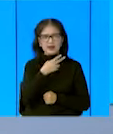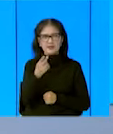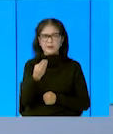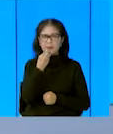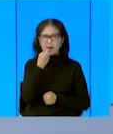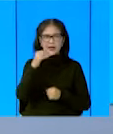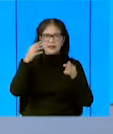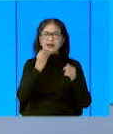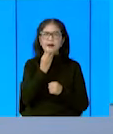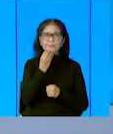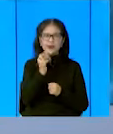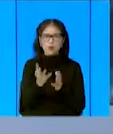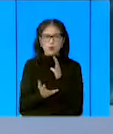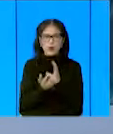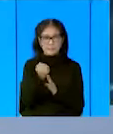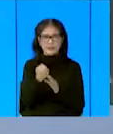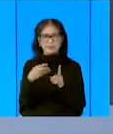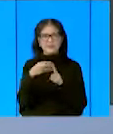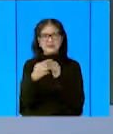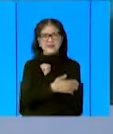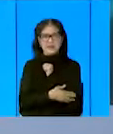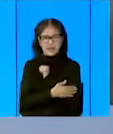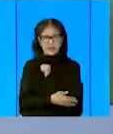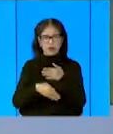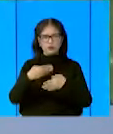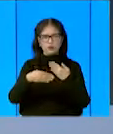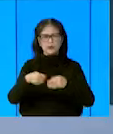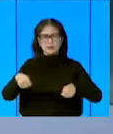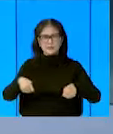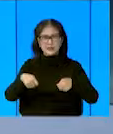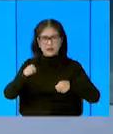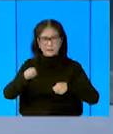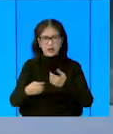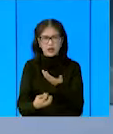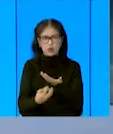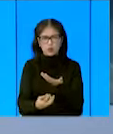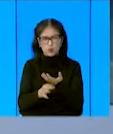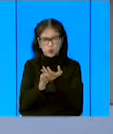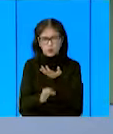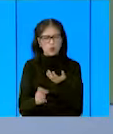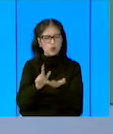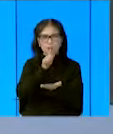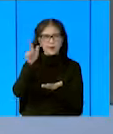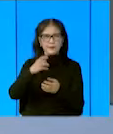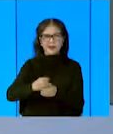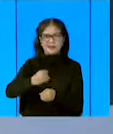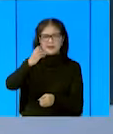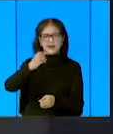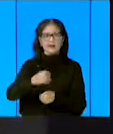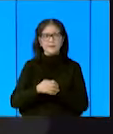kambing ungkep khas Banjarnegara, Jawa Tengah. Proses memasak menggunakan tungku membuat sensasi yang luar biasa.